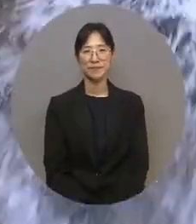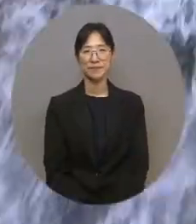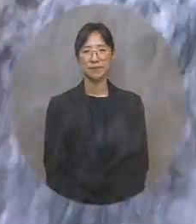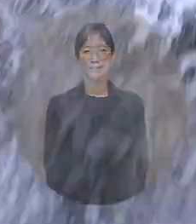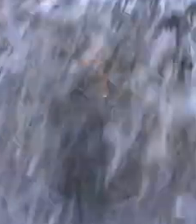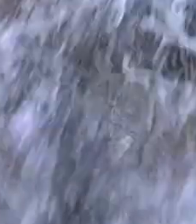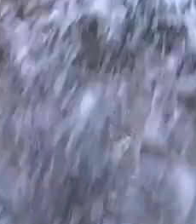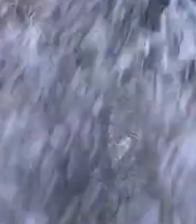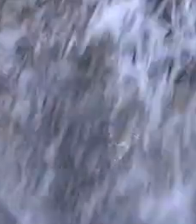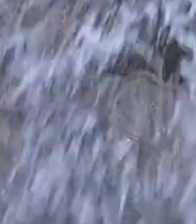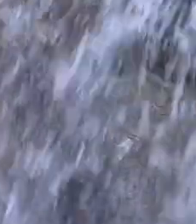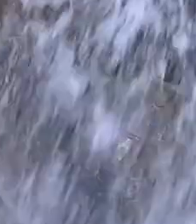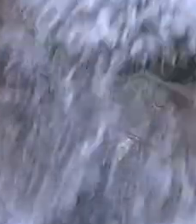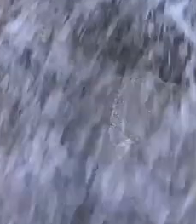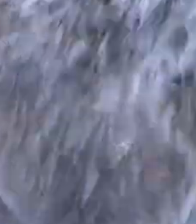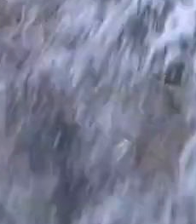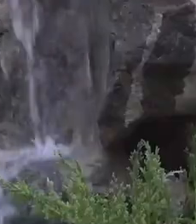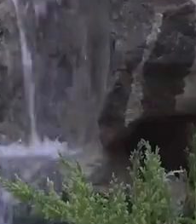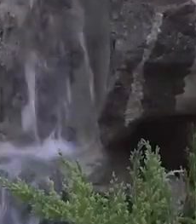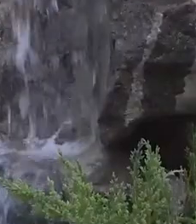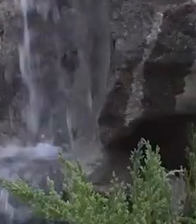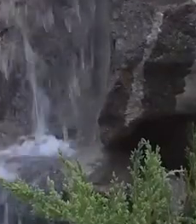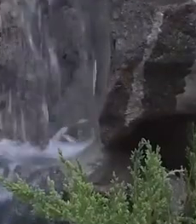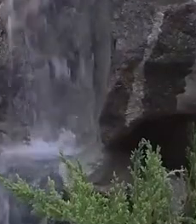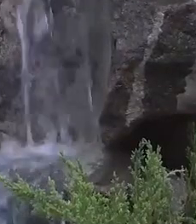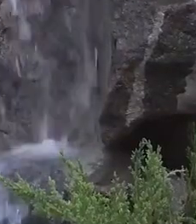뉴스 이윤희입니다.